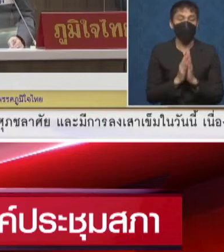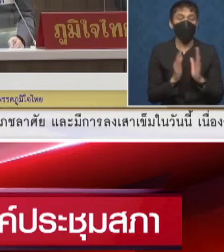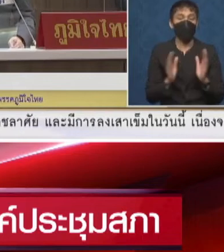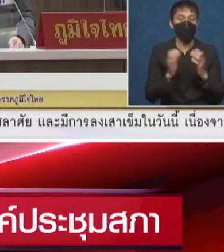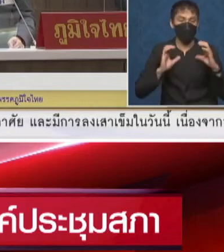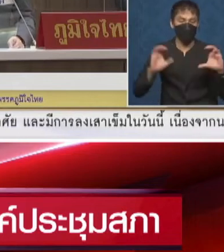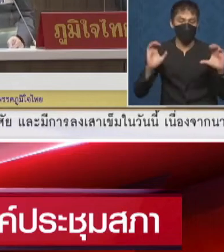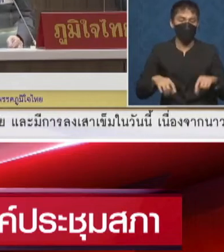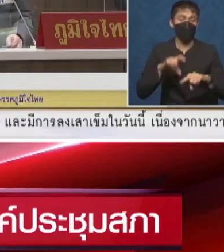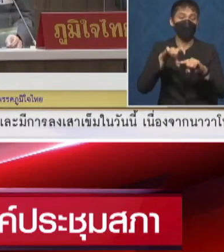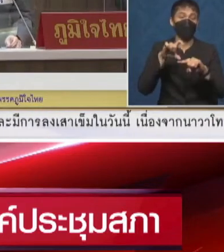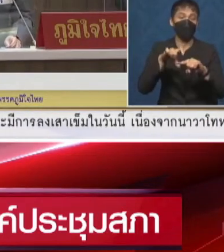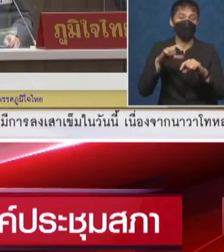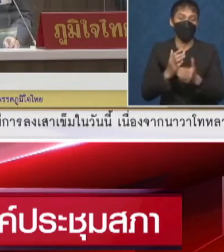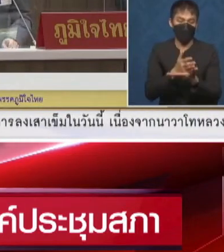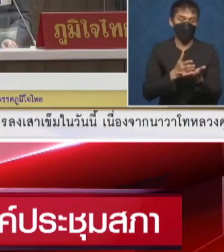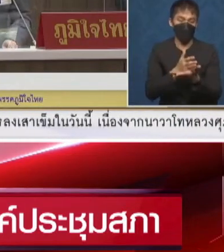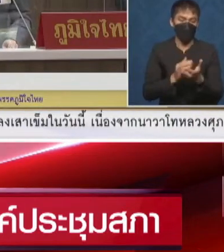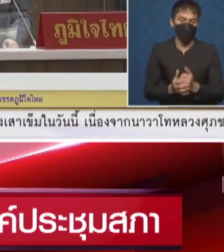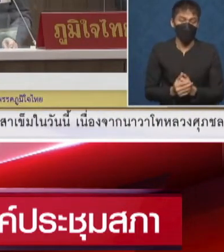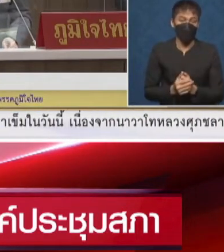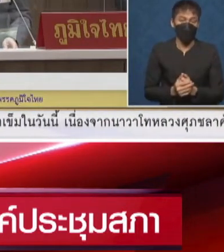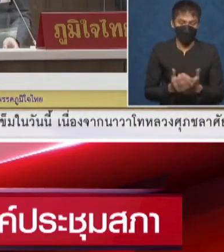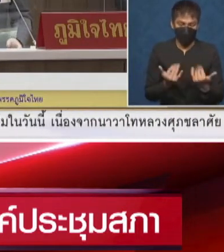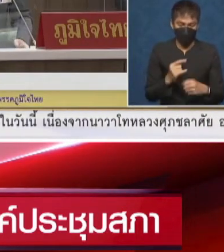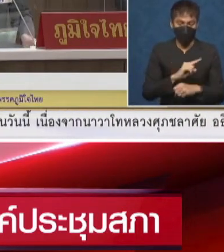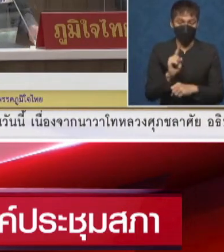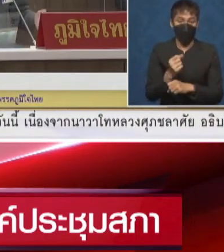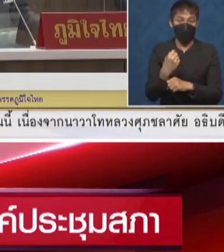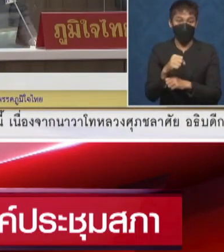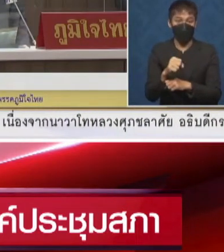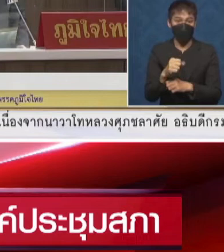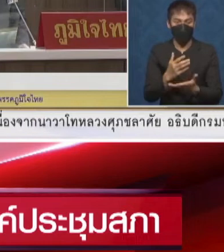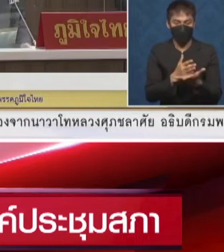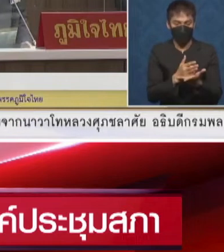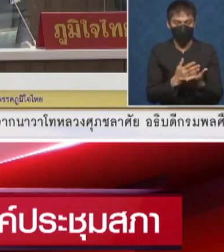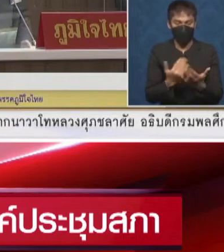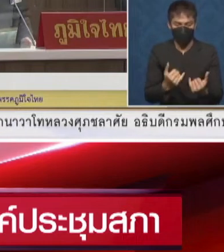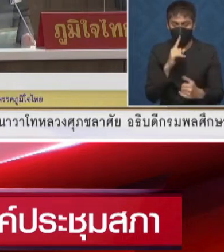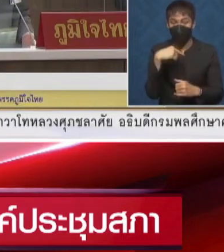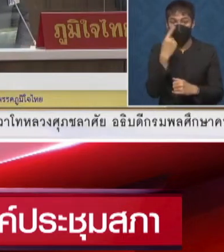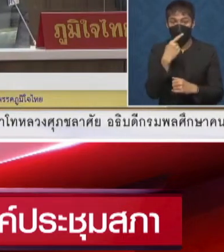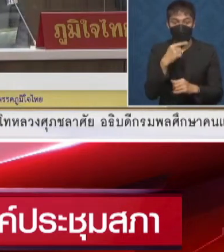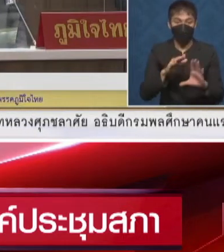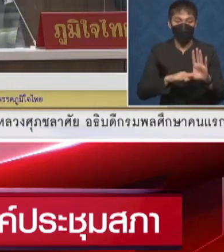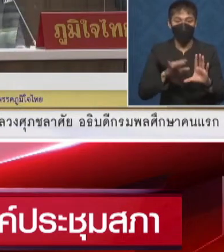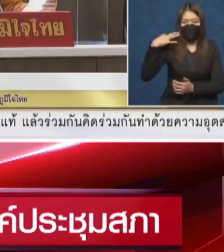องค์ประชุมสสของพรรคก็อยู่ในห้องประชุมและแสดงตนตลอดพร้อมยืนยันด้วยว่าพรรคภูมิใจ